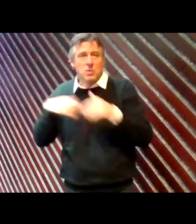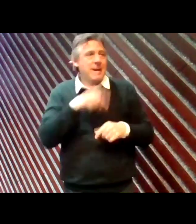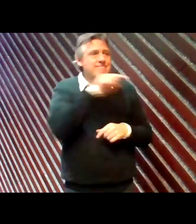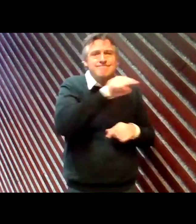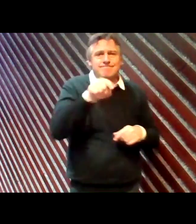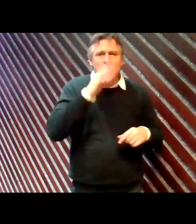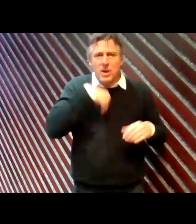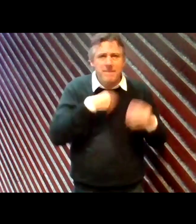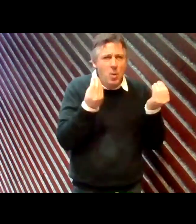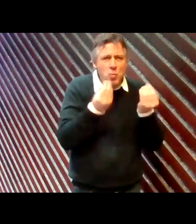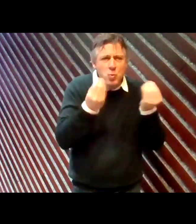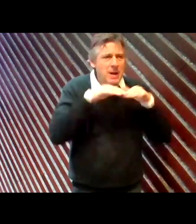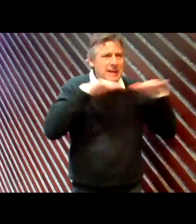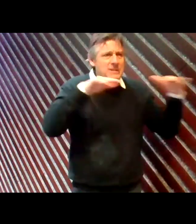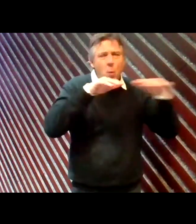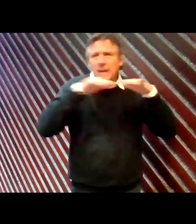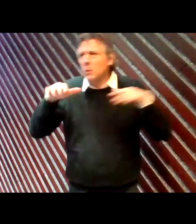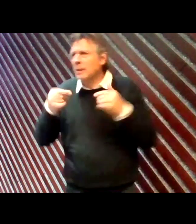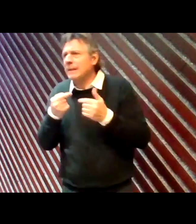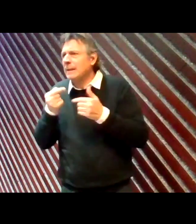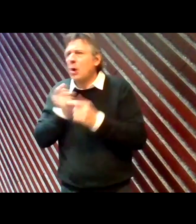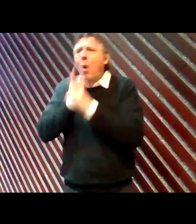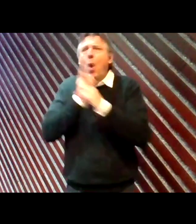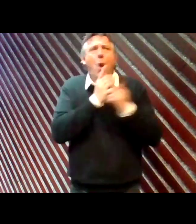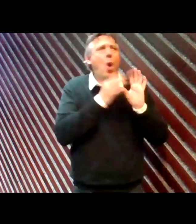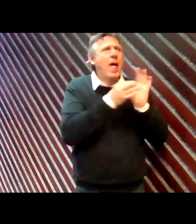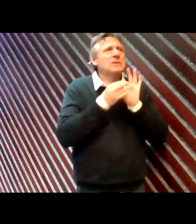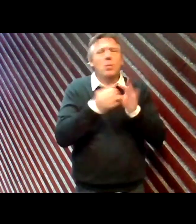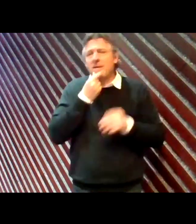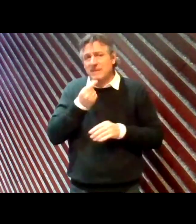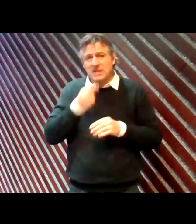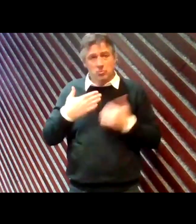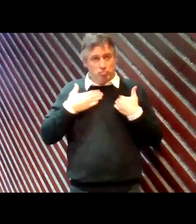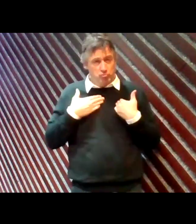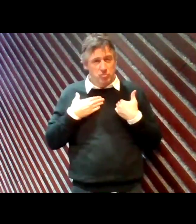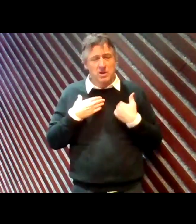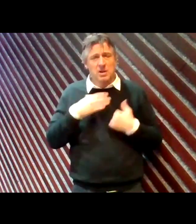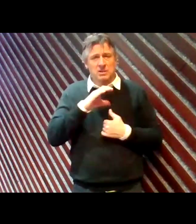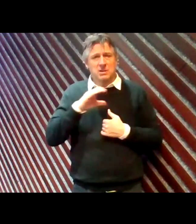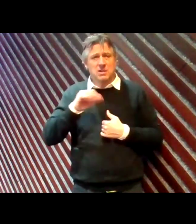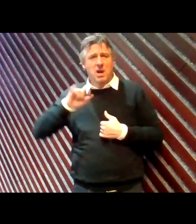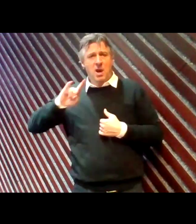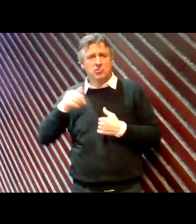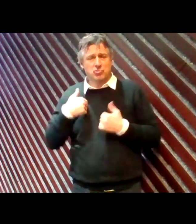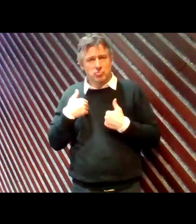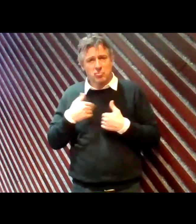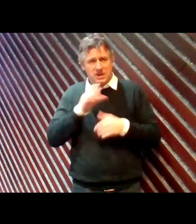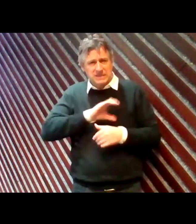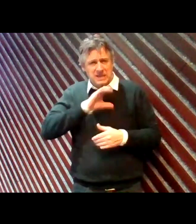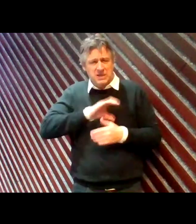pas et c'est difficile en fait de mettre en relation alors nous on essaye aussi à notre niveau vraiment d'informer un maximum